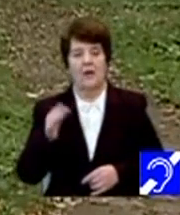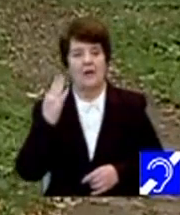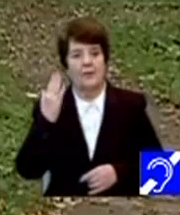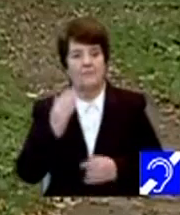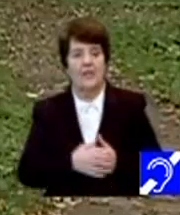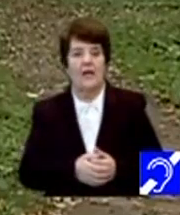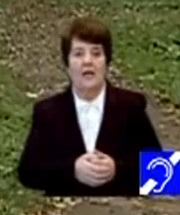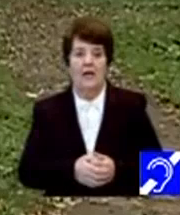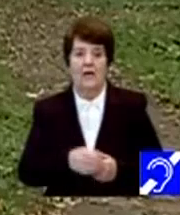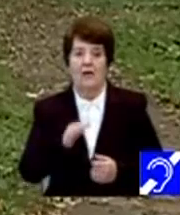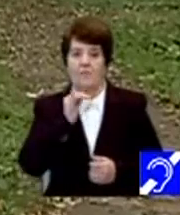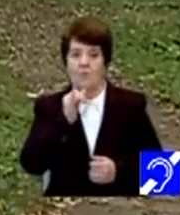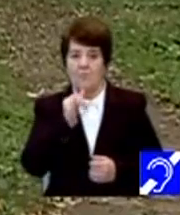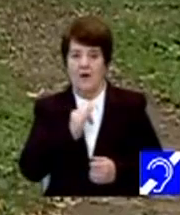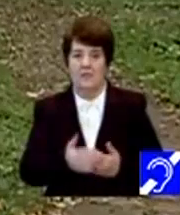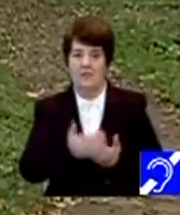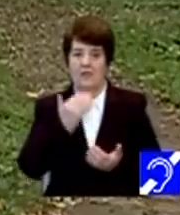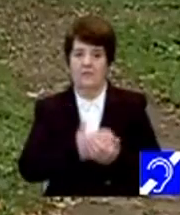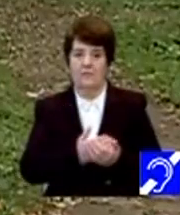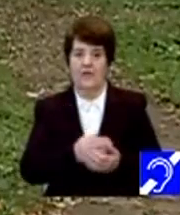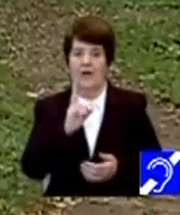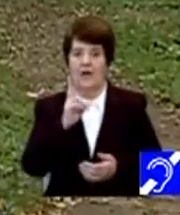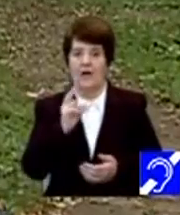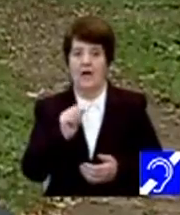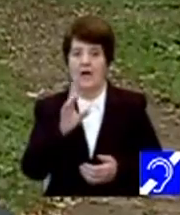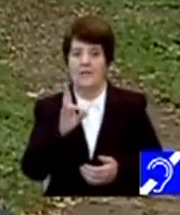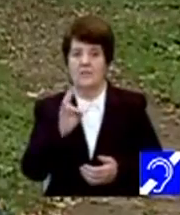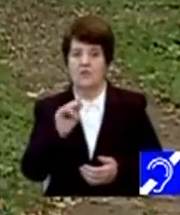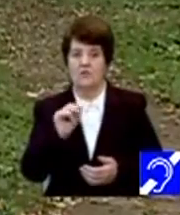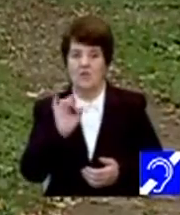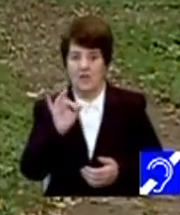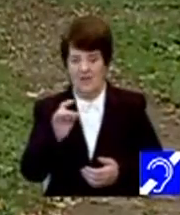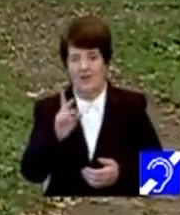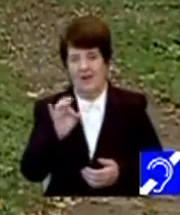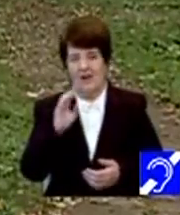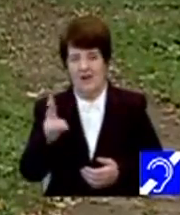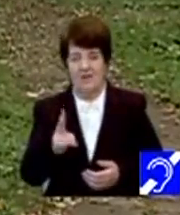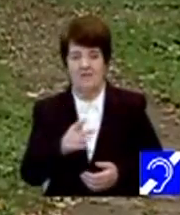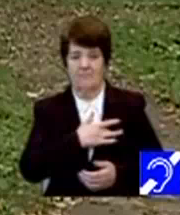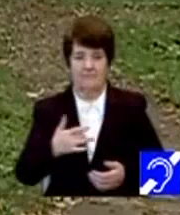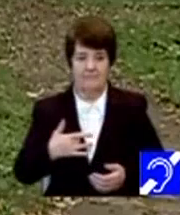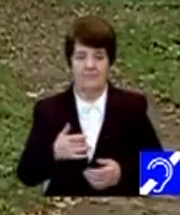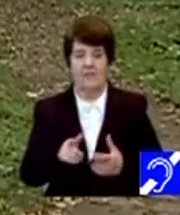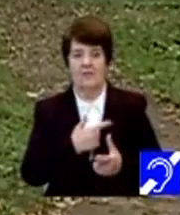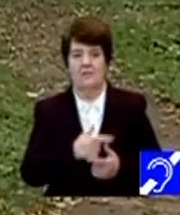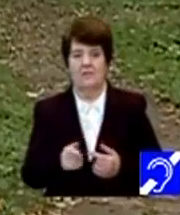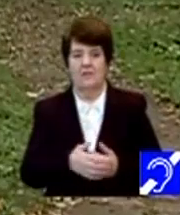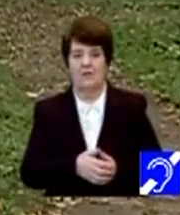cerebrovasculare. Fumatul duce la așa consecințe cum ar fi cancerul pulmonar, cancerul de